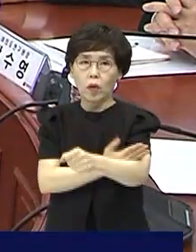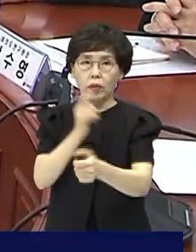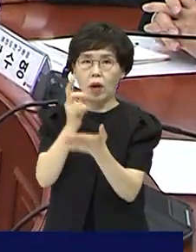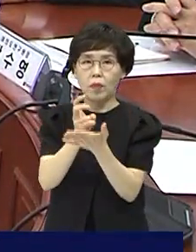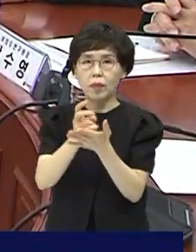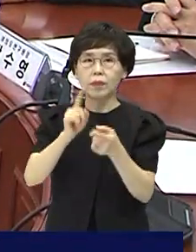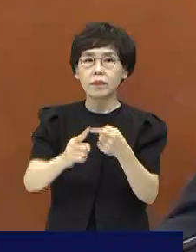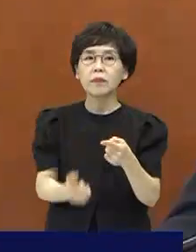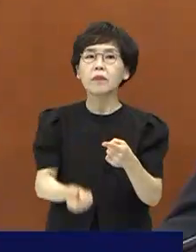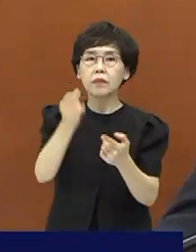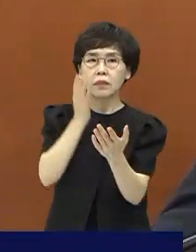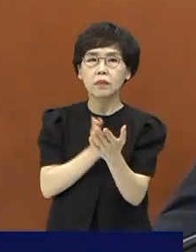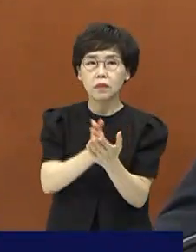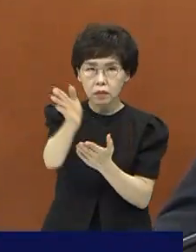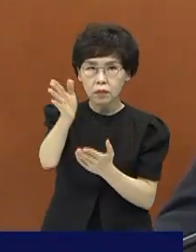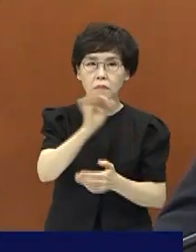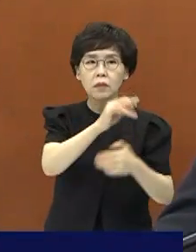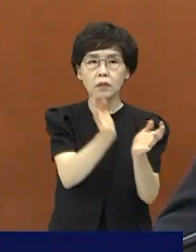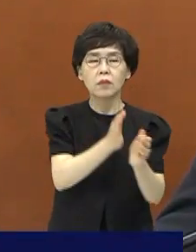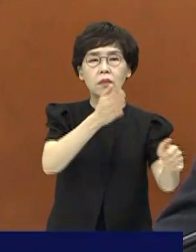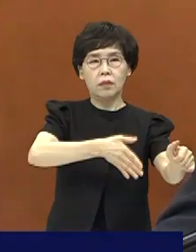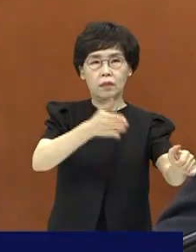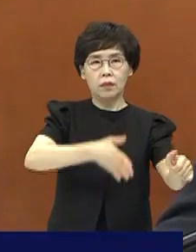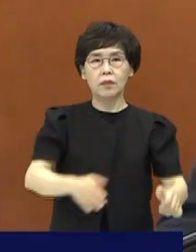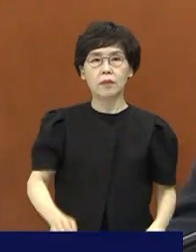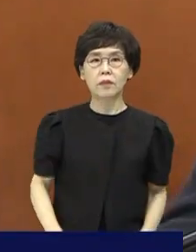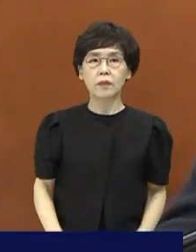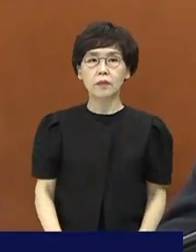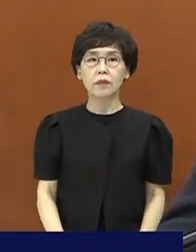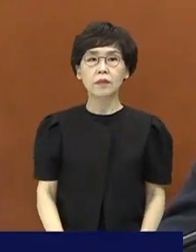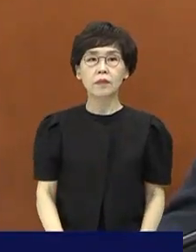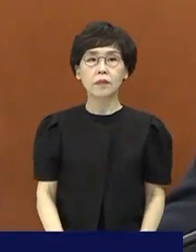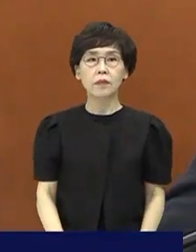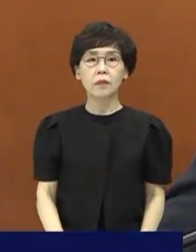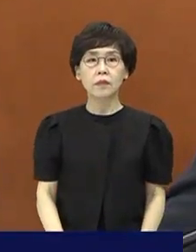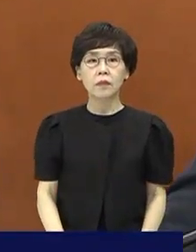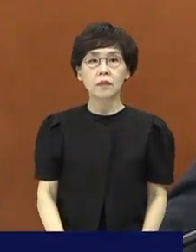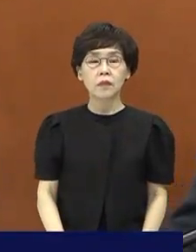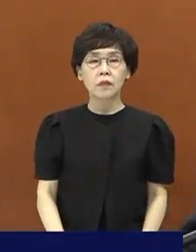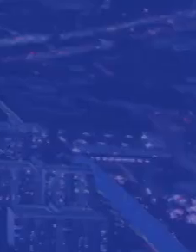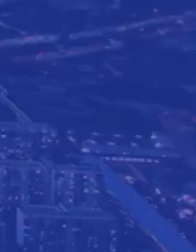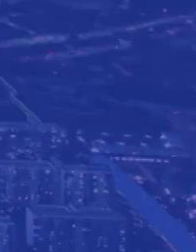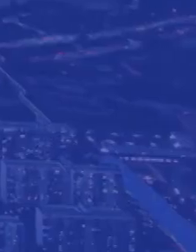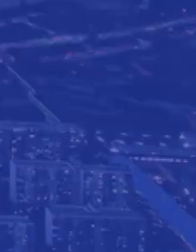강화법에 대한 조속한 통과를 야당에 촉구했습니다. SBS 김기태입니다.